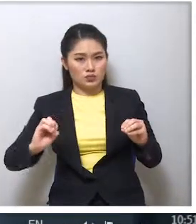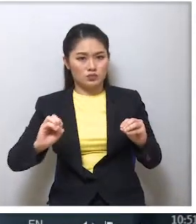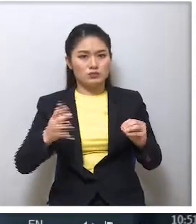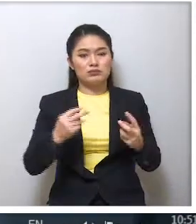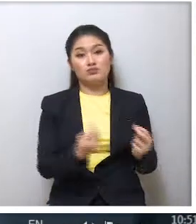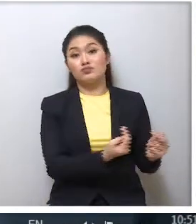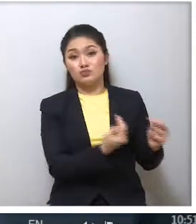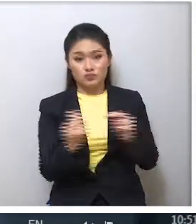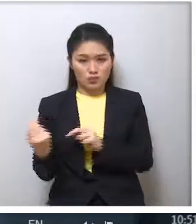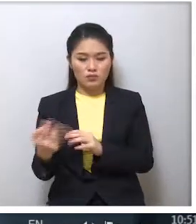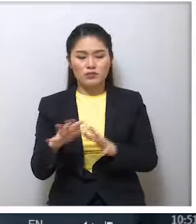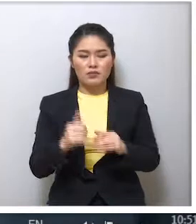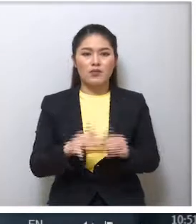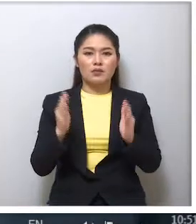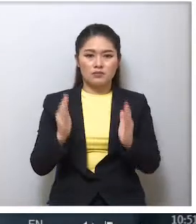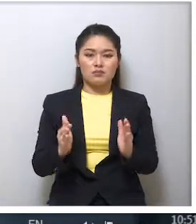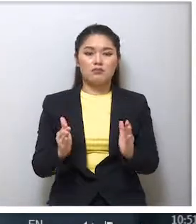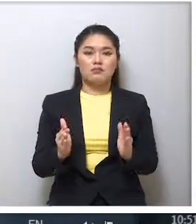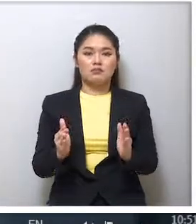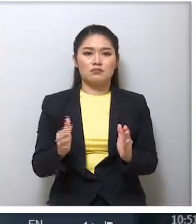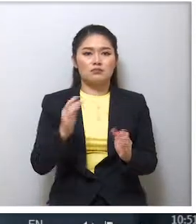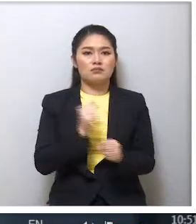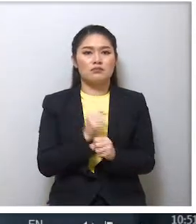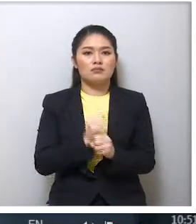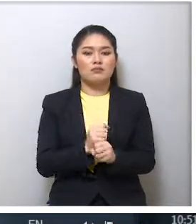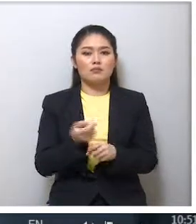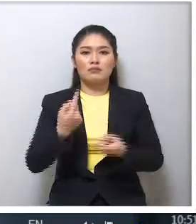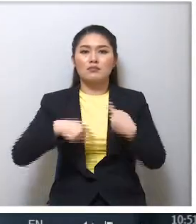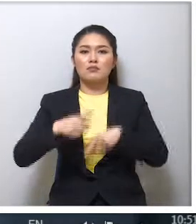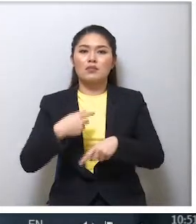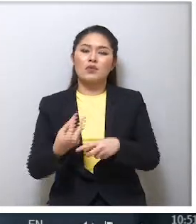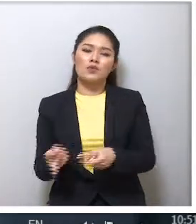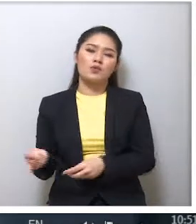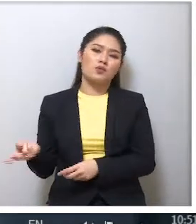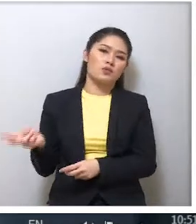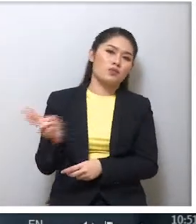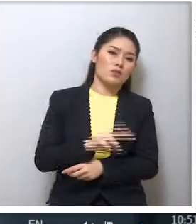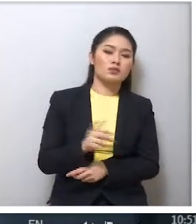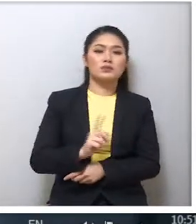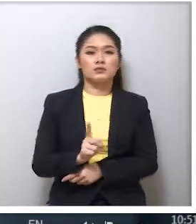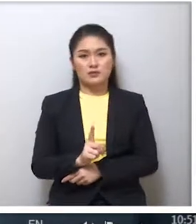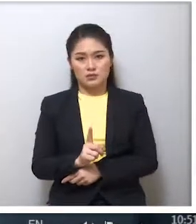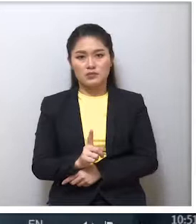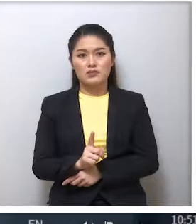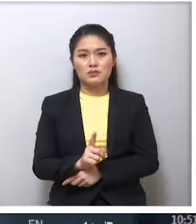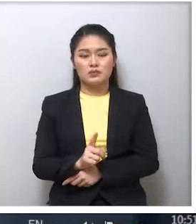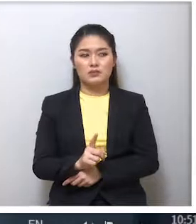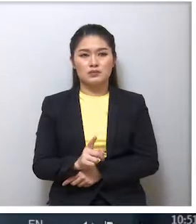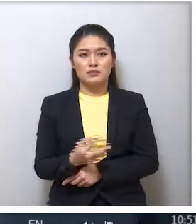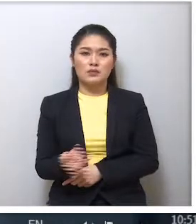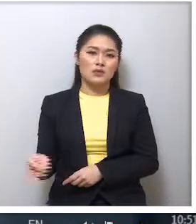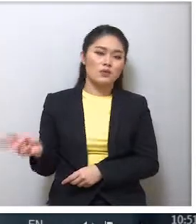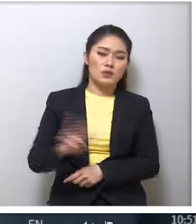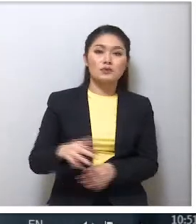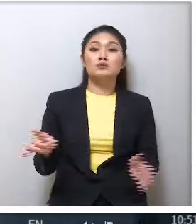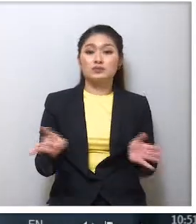ไปนะครับแล้วคีย์เฟรมไว้เขาก็จะเล่นกับค่ามาที่ภาพเป็นภาพสุดท้ายต